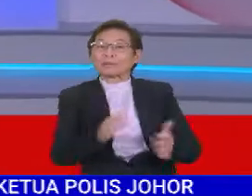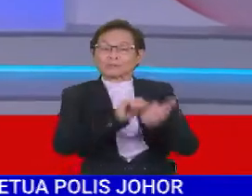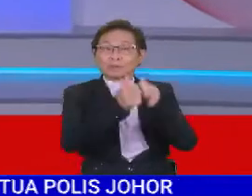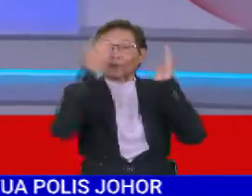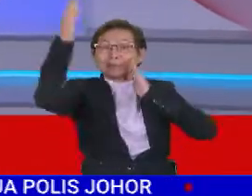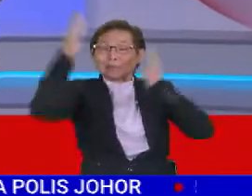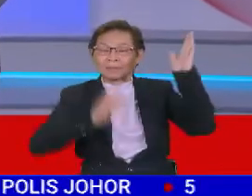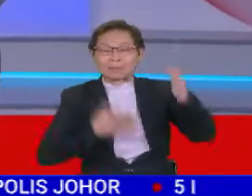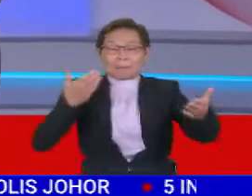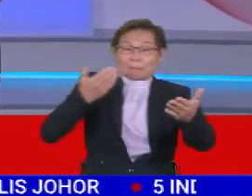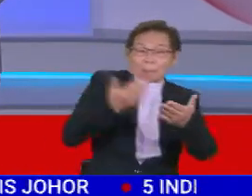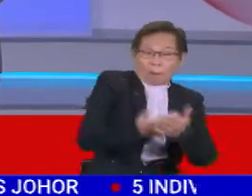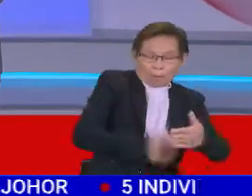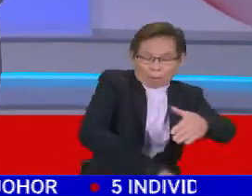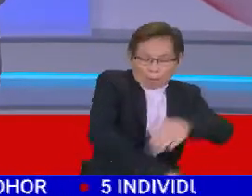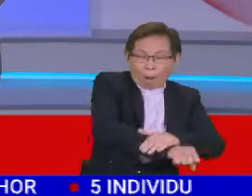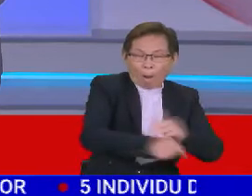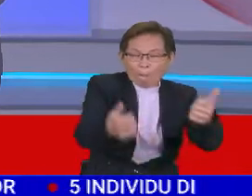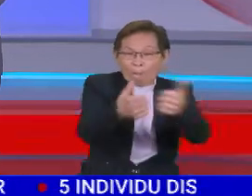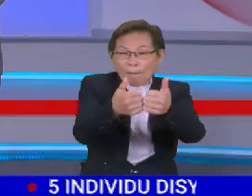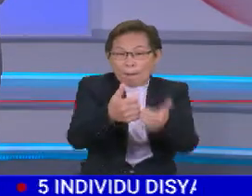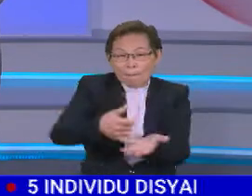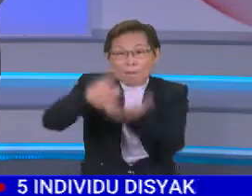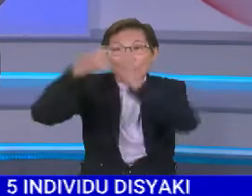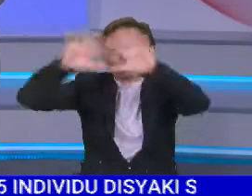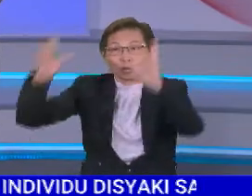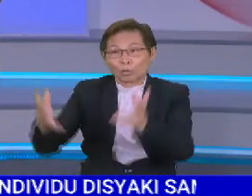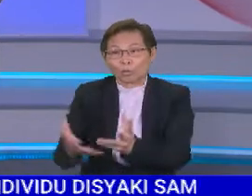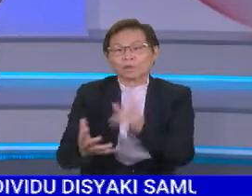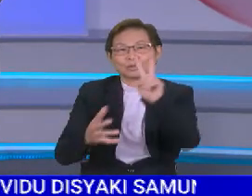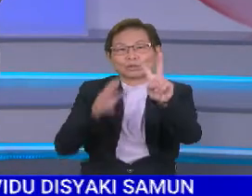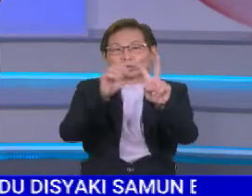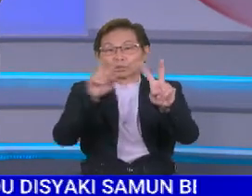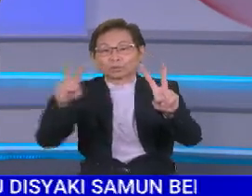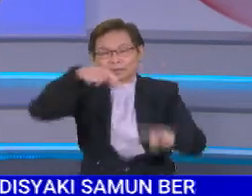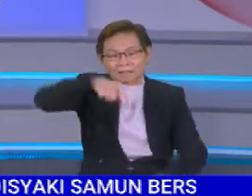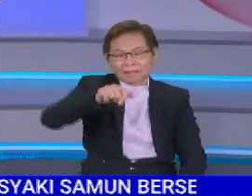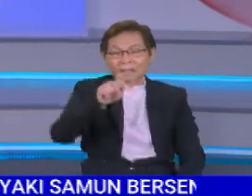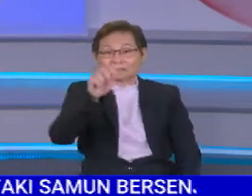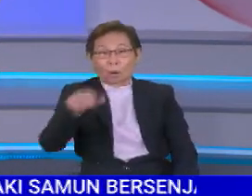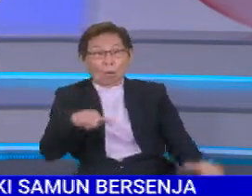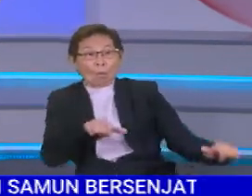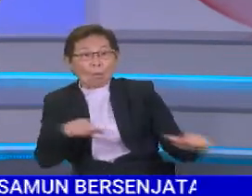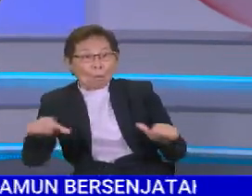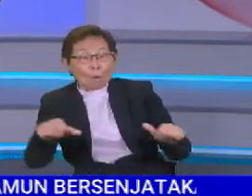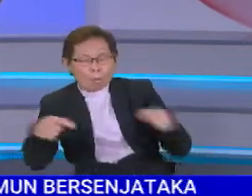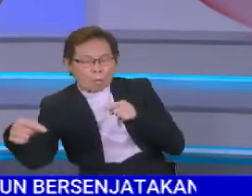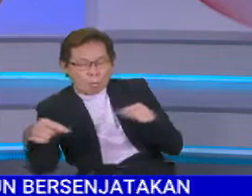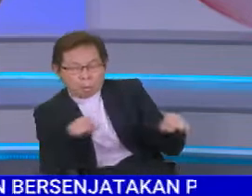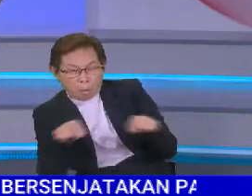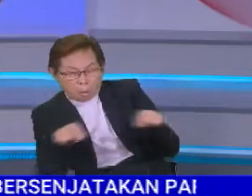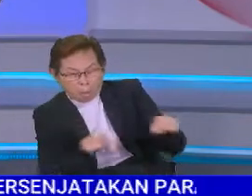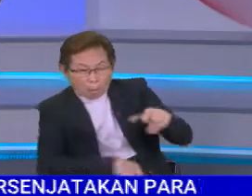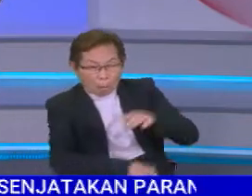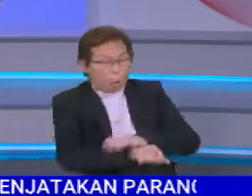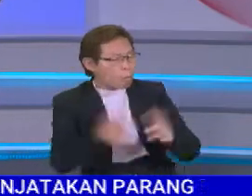air. Menjelang sepak mula kejohanan Piala Dunia 2022 di Qatar bulan ini, kerancakan saingan bola sepak paling berprestij